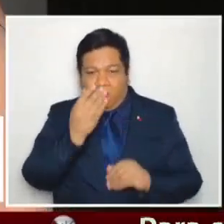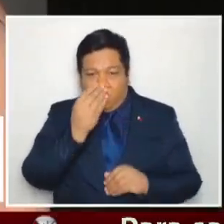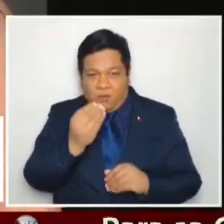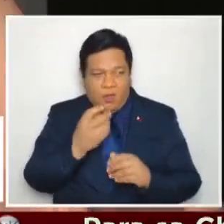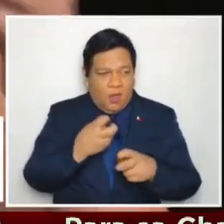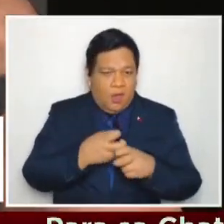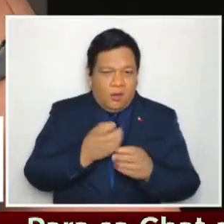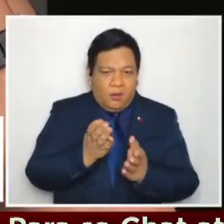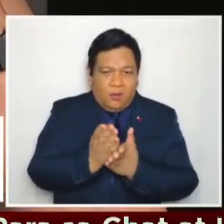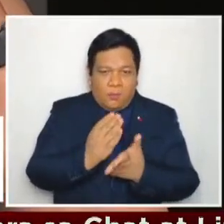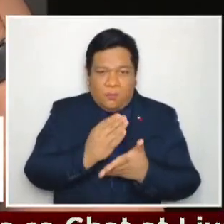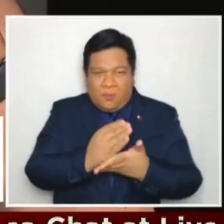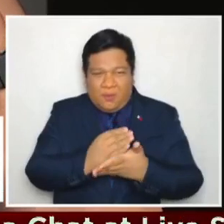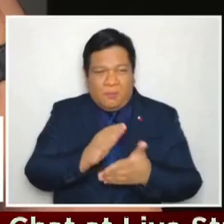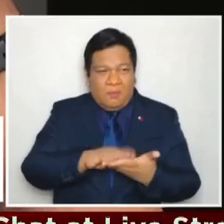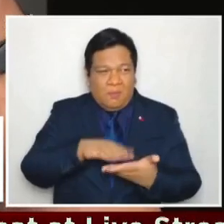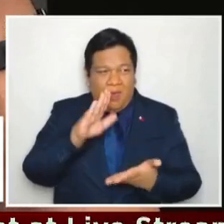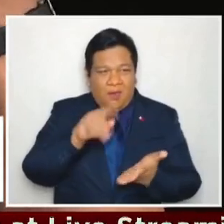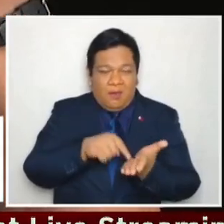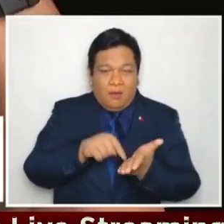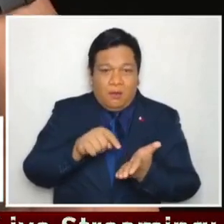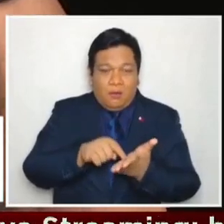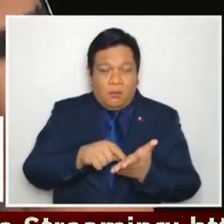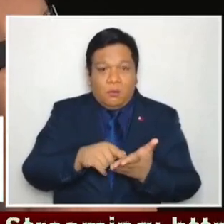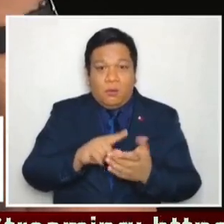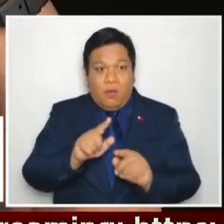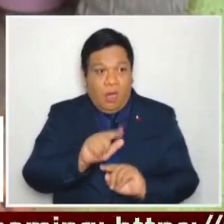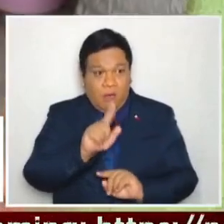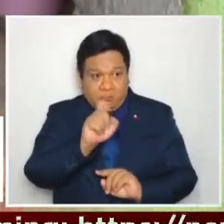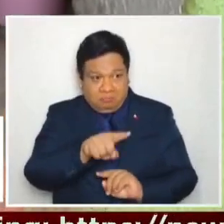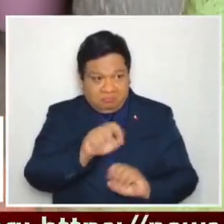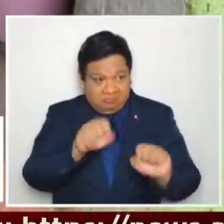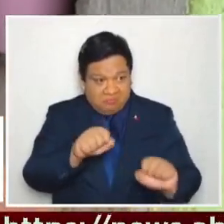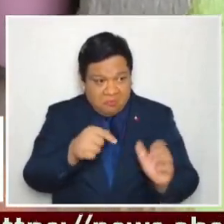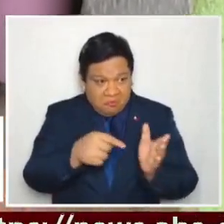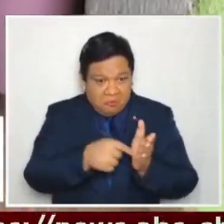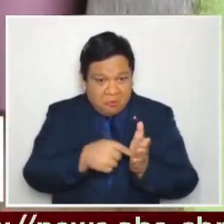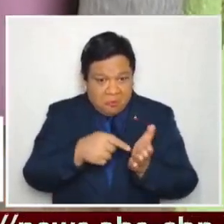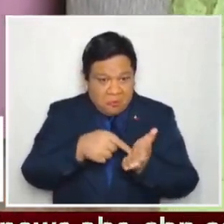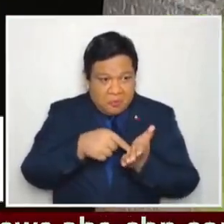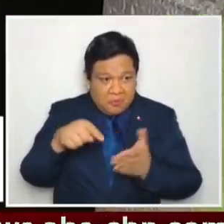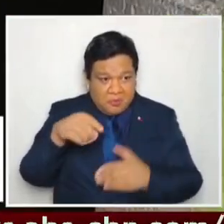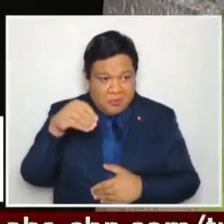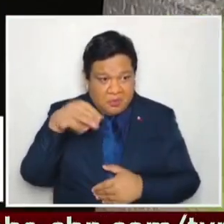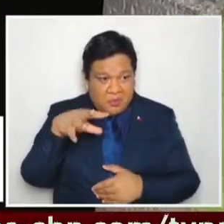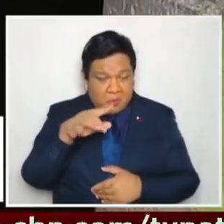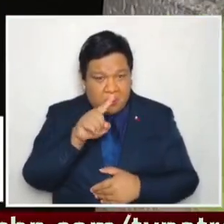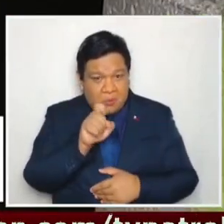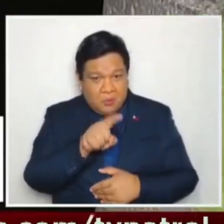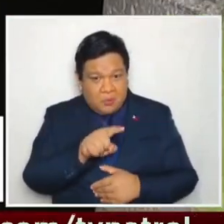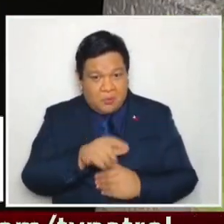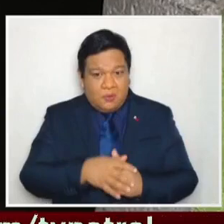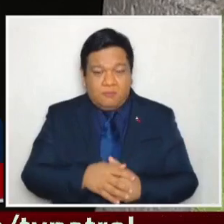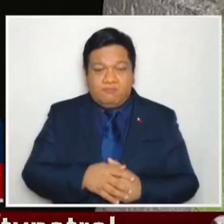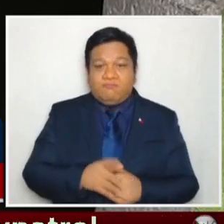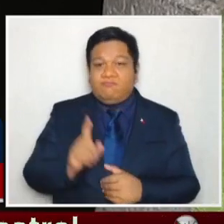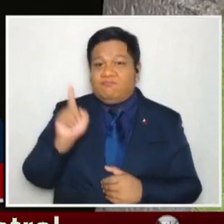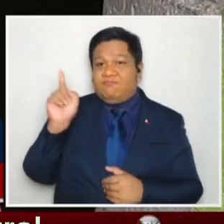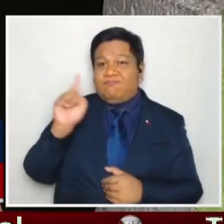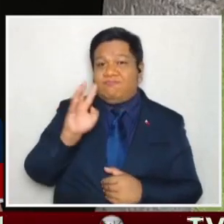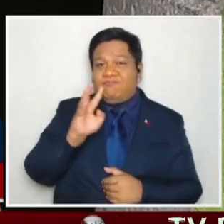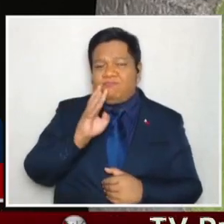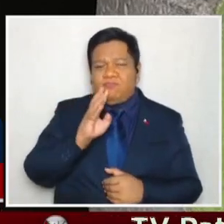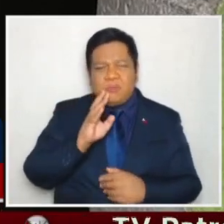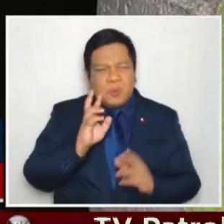bilihin. Naiyak siya nang tinanong kung kaya pa bang bayaran ang bill sa kuryente. Sana naman hindi na siya muna magtaas